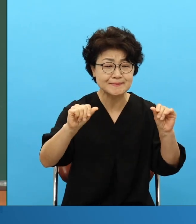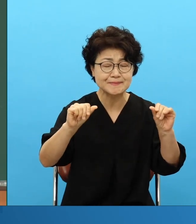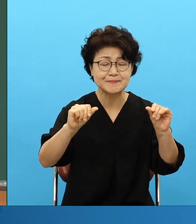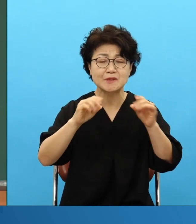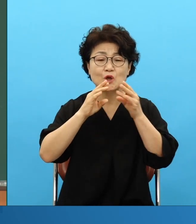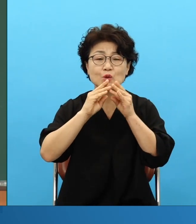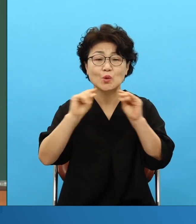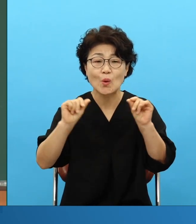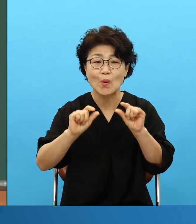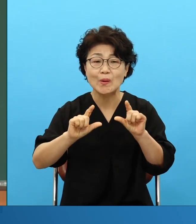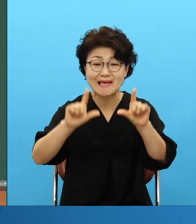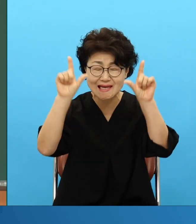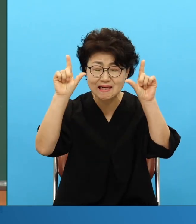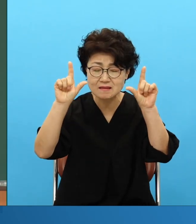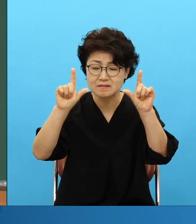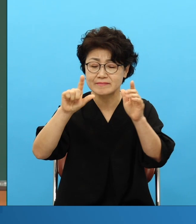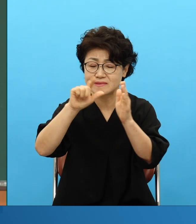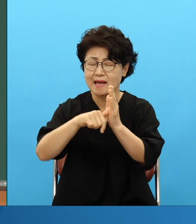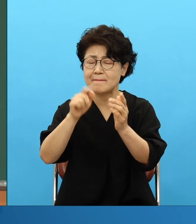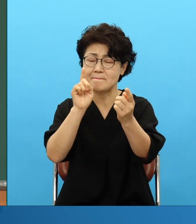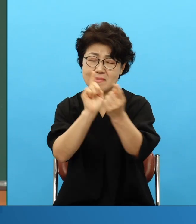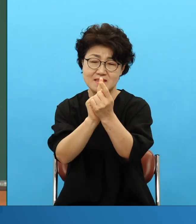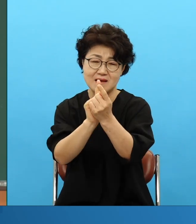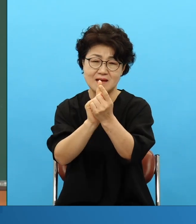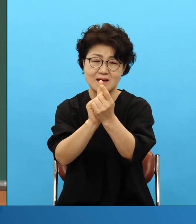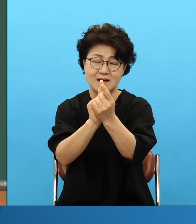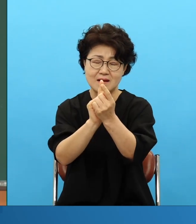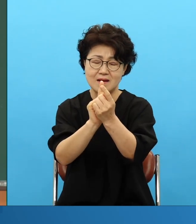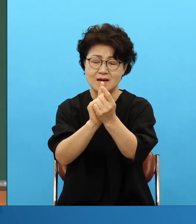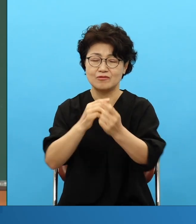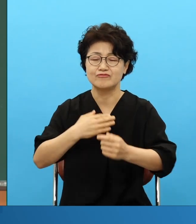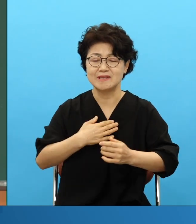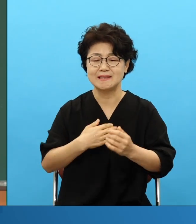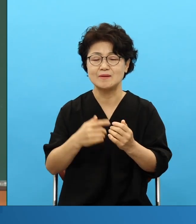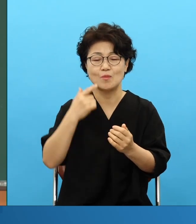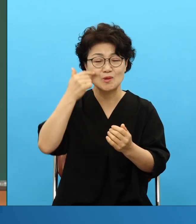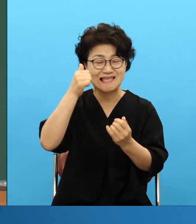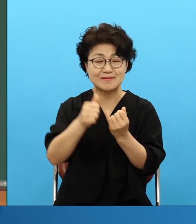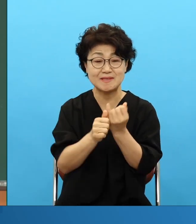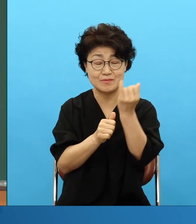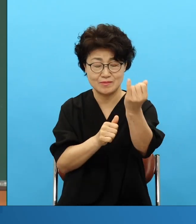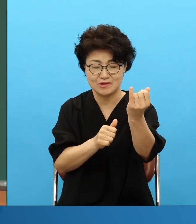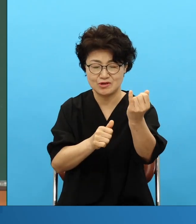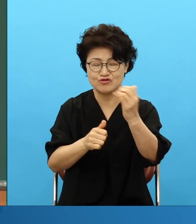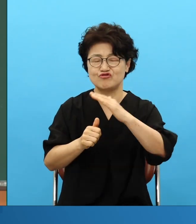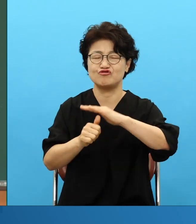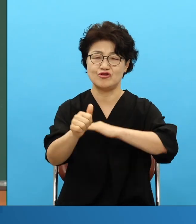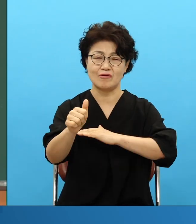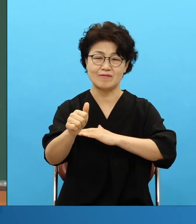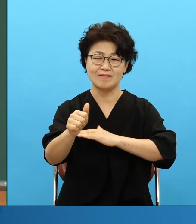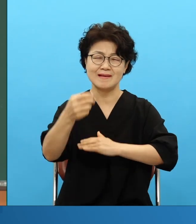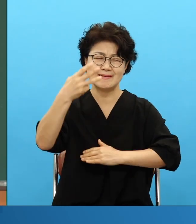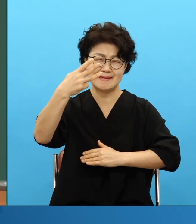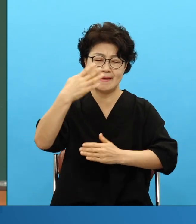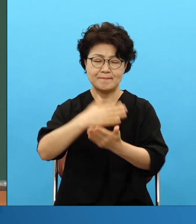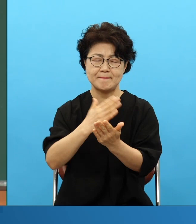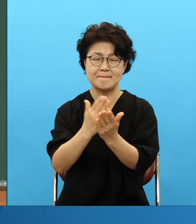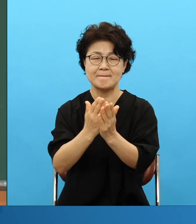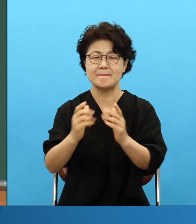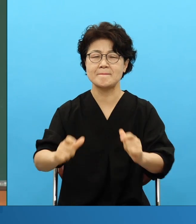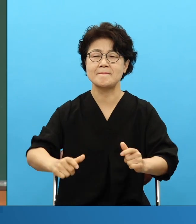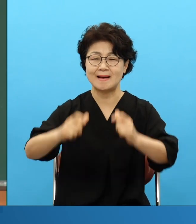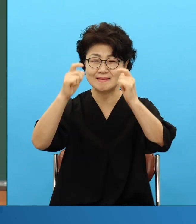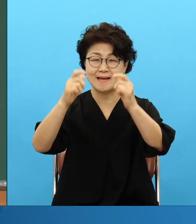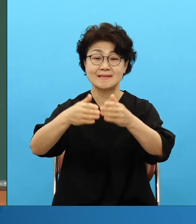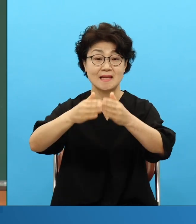앞두고 사모님들이 금토일 시대의 주역으로 세 가지 망대를 세워가며 세